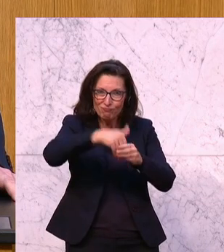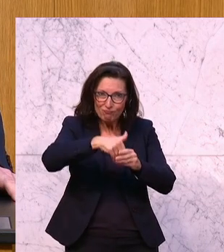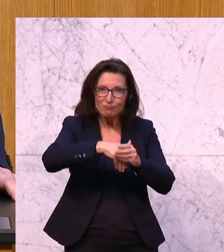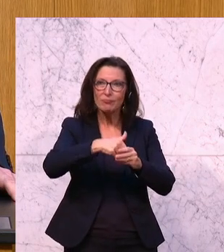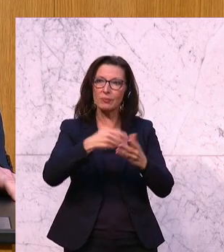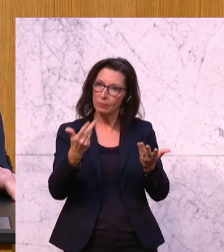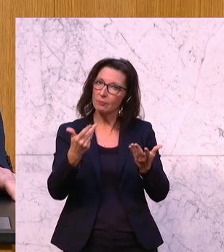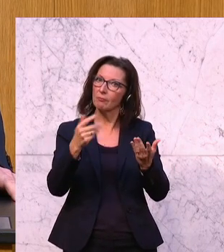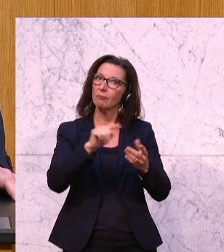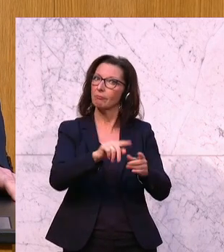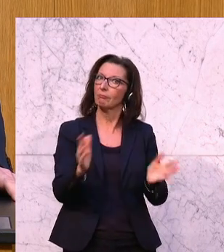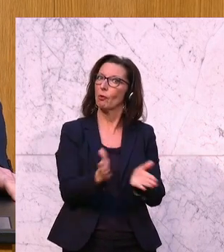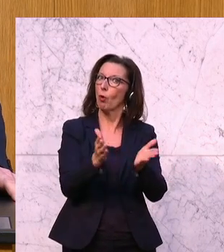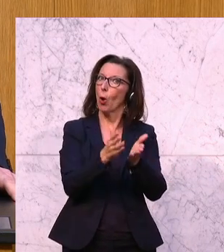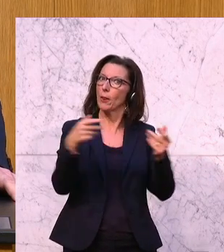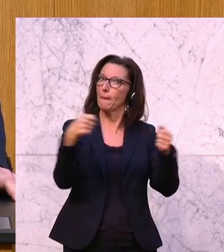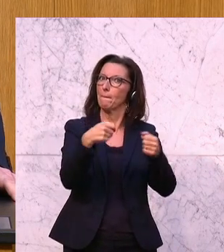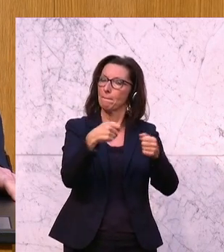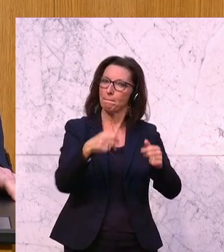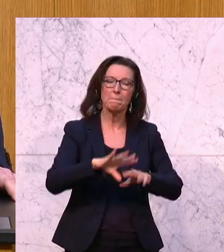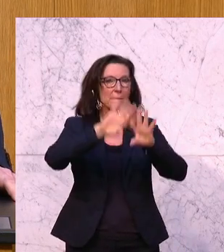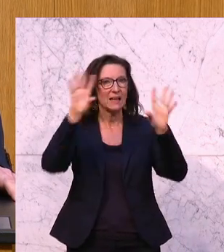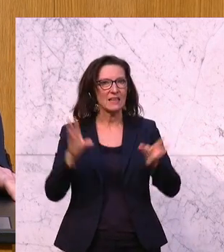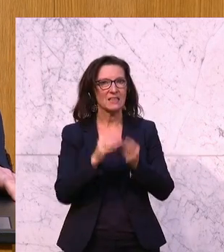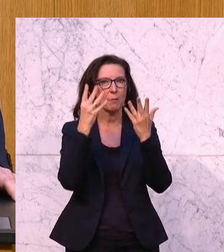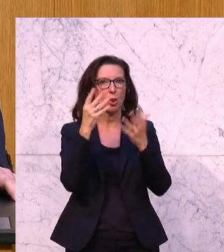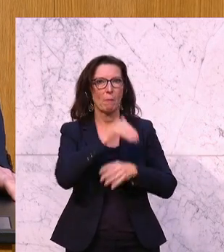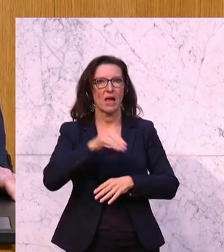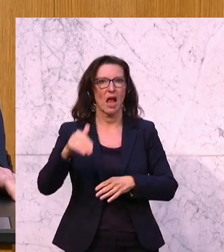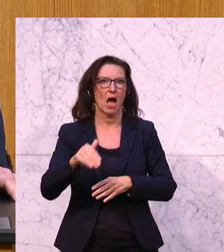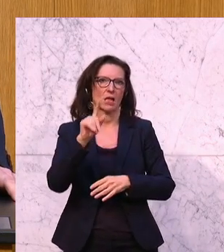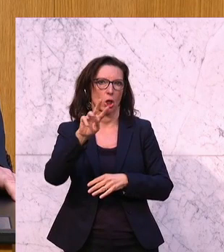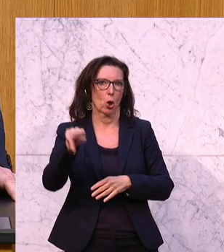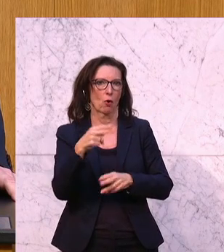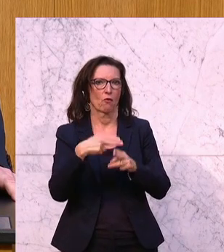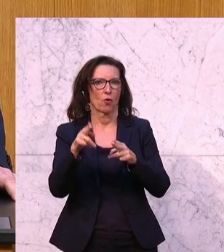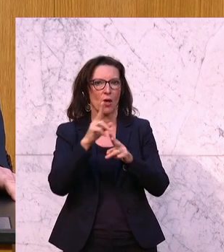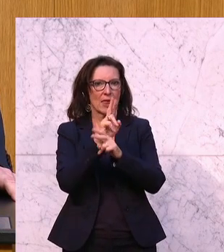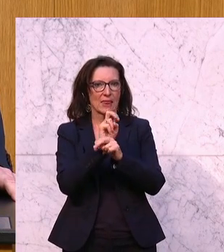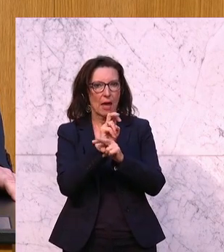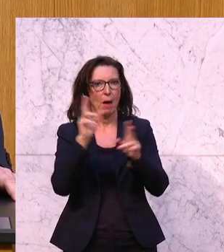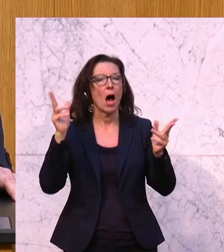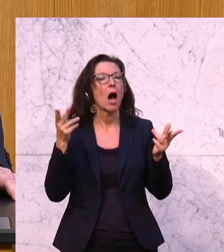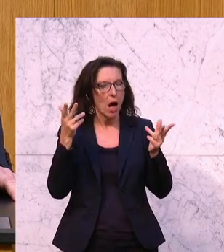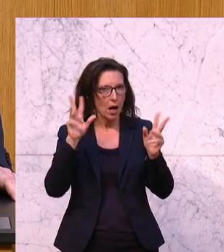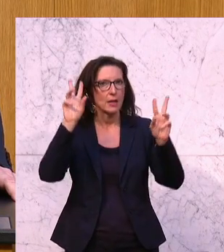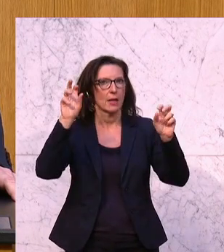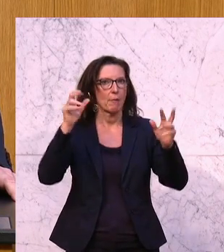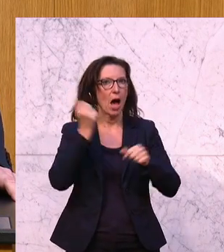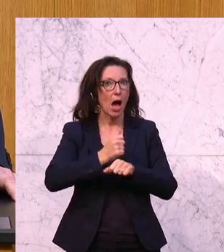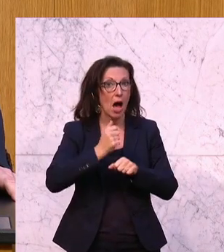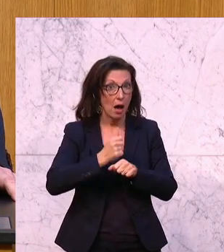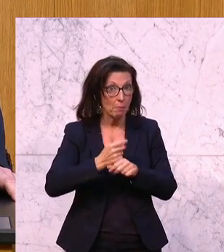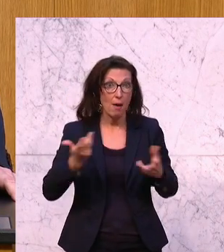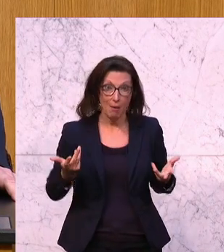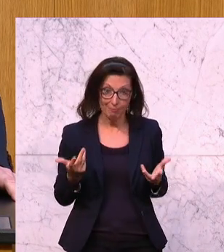hier auch gefördert werden. Insgesamt werden 9 Milliarden Euro für das Thema Arbeit im Jahr 2024 auch